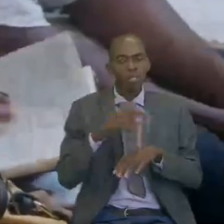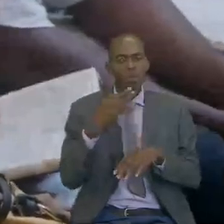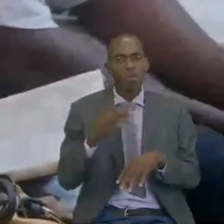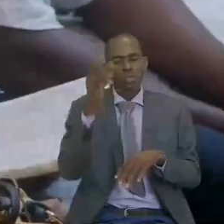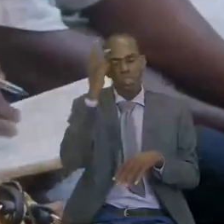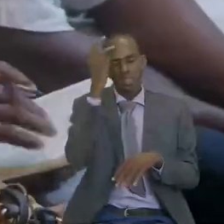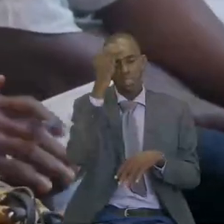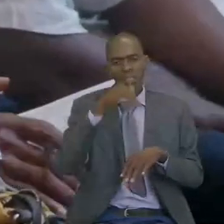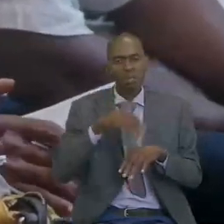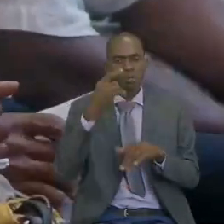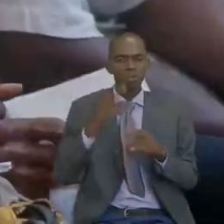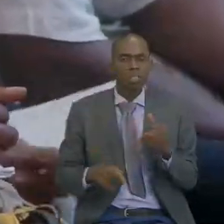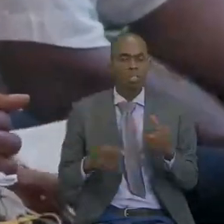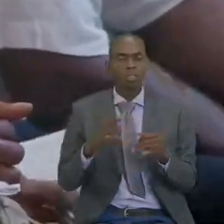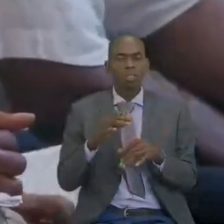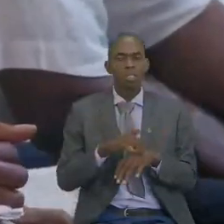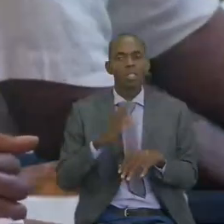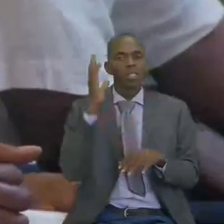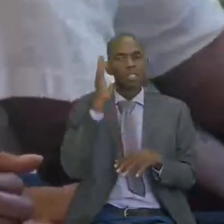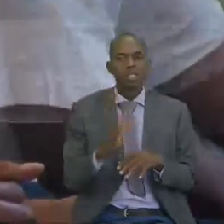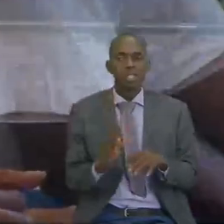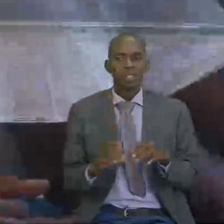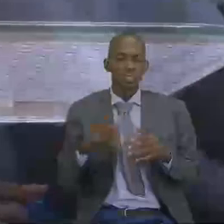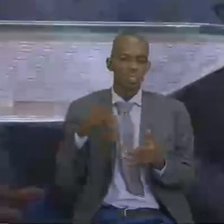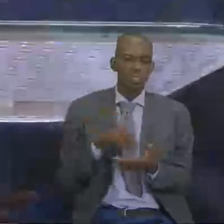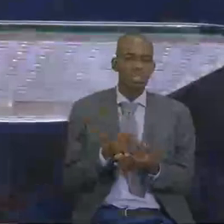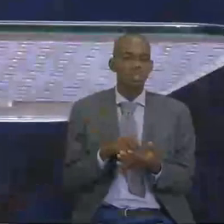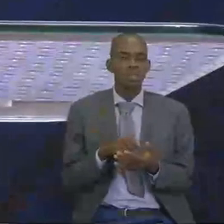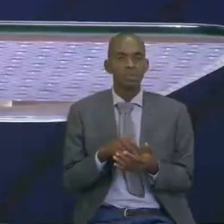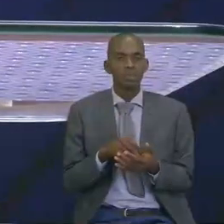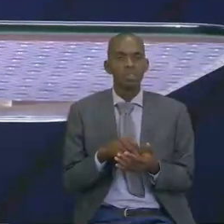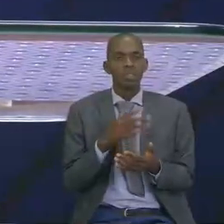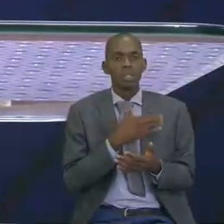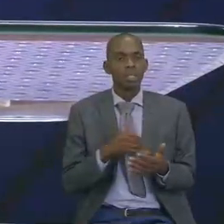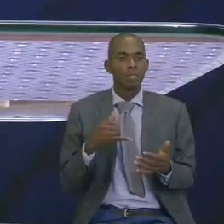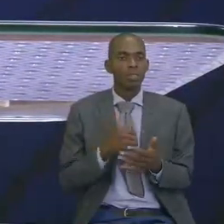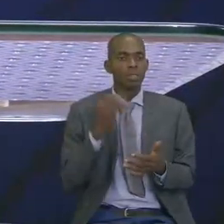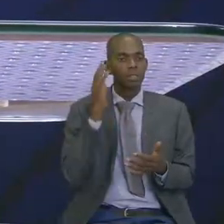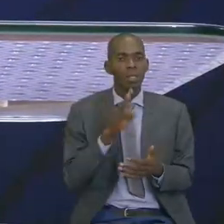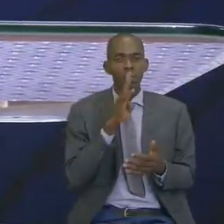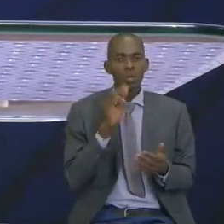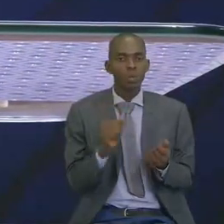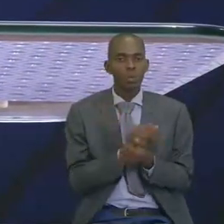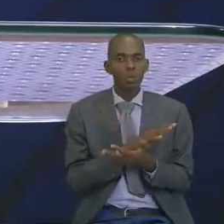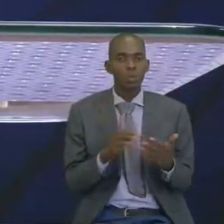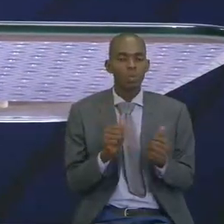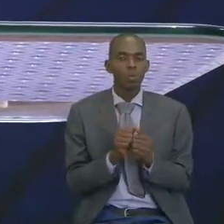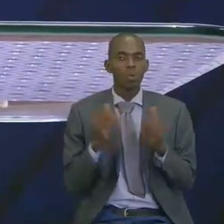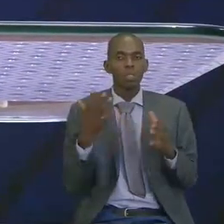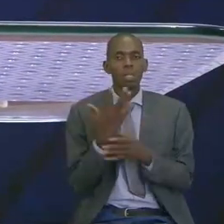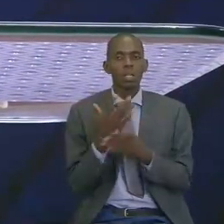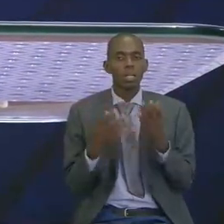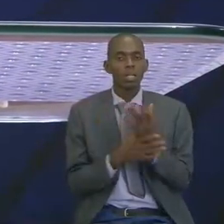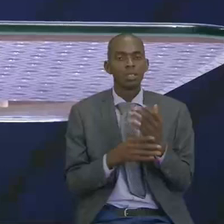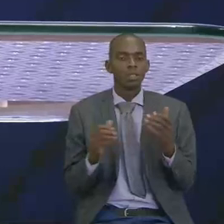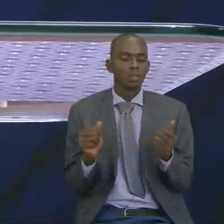vers la fin, il va s'élever contre le chef des chefs. mais il sera brisé sans l'effort de qu'une main. Il